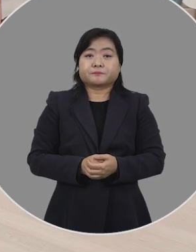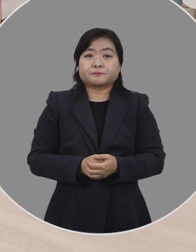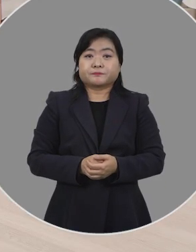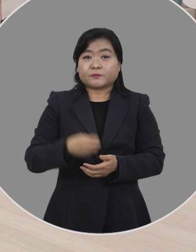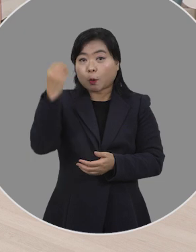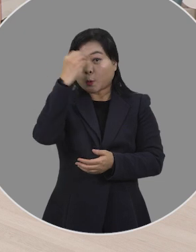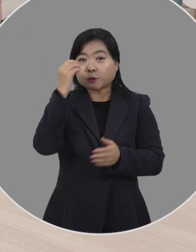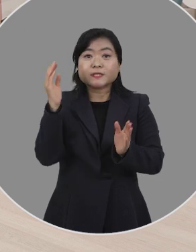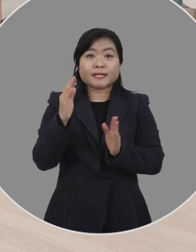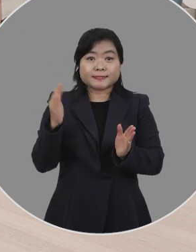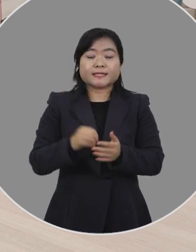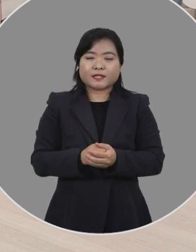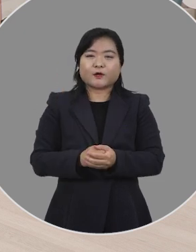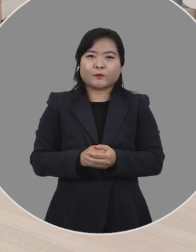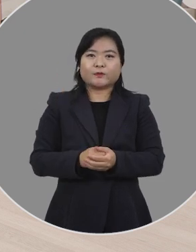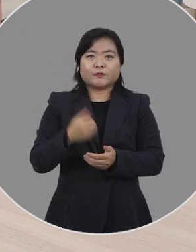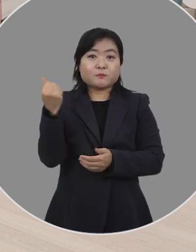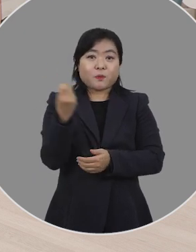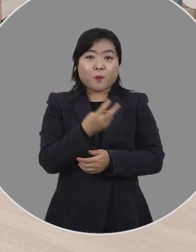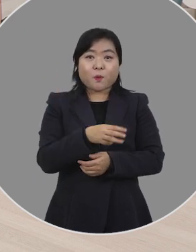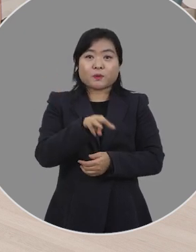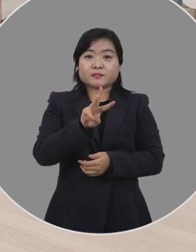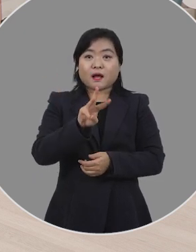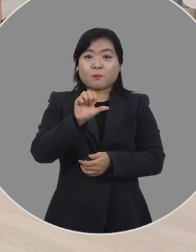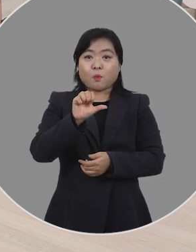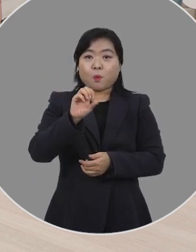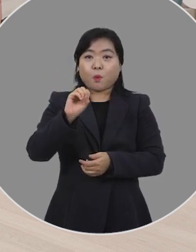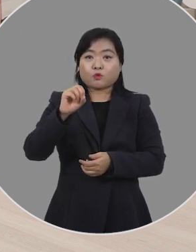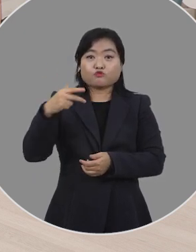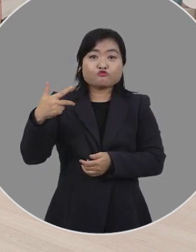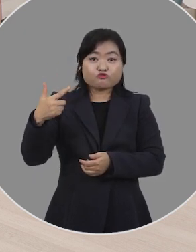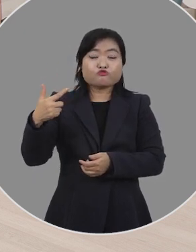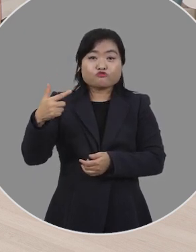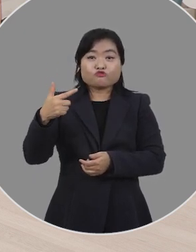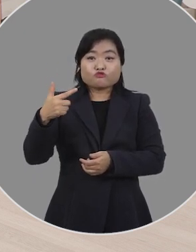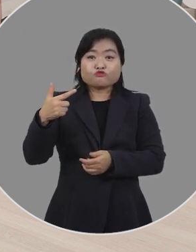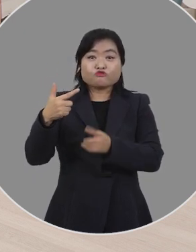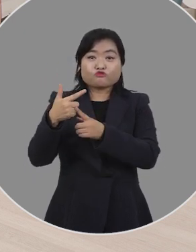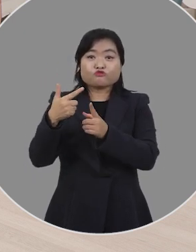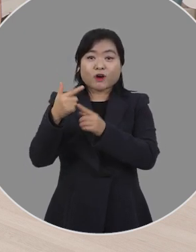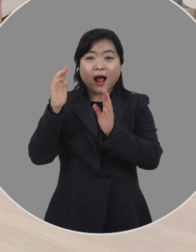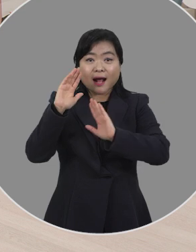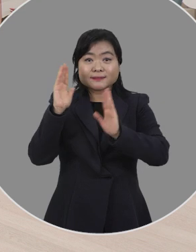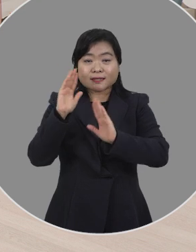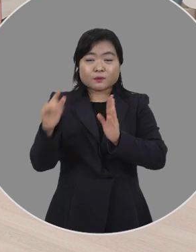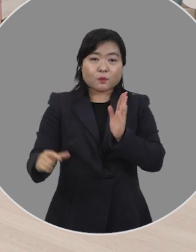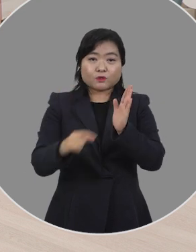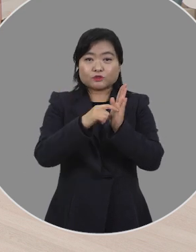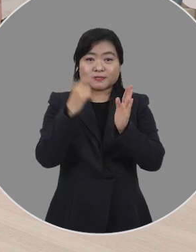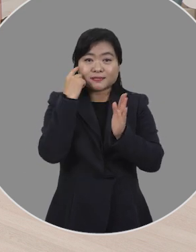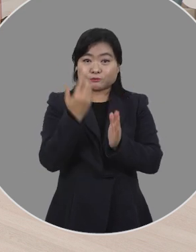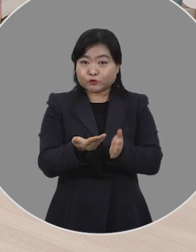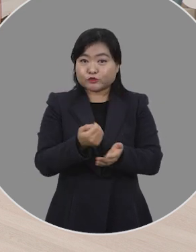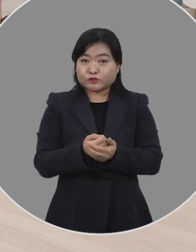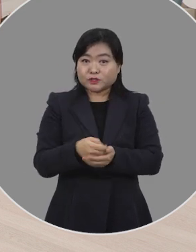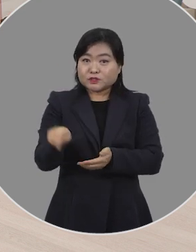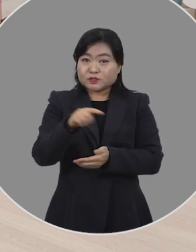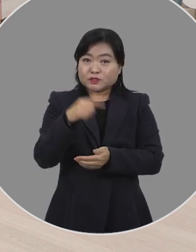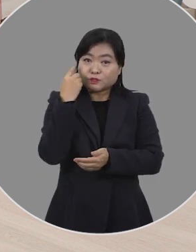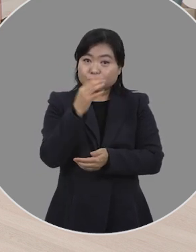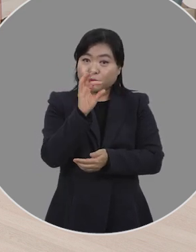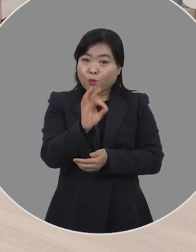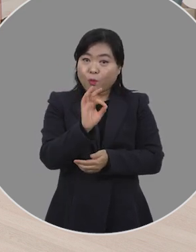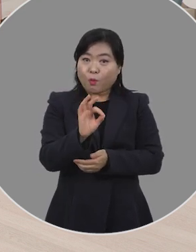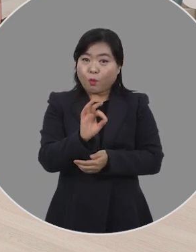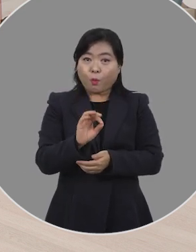자, 그 고등학생인데요. 이 뒷자리 3506을 쓰시는 학생이 올려주신 질문인데 저는 이